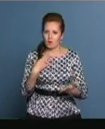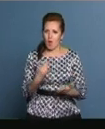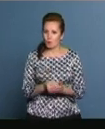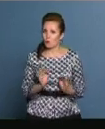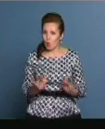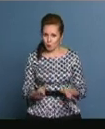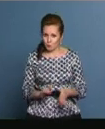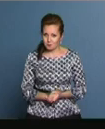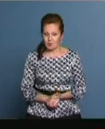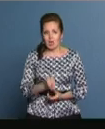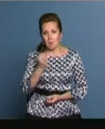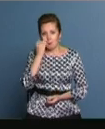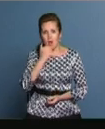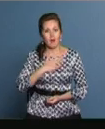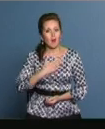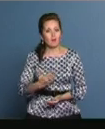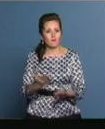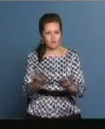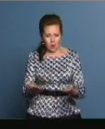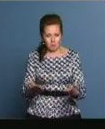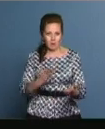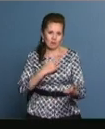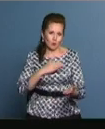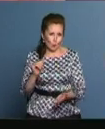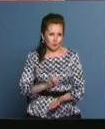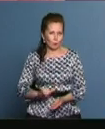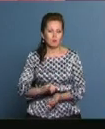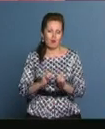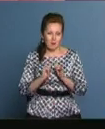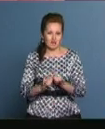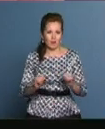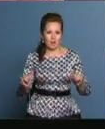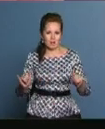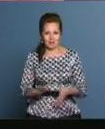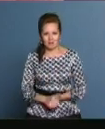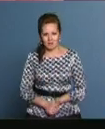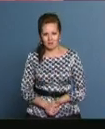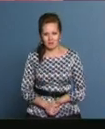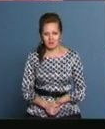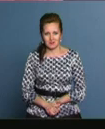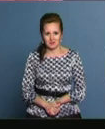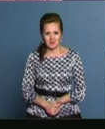делу. Благодаря вам наша Удмуртия развивается. Светлана